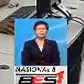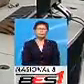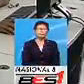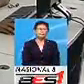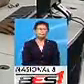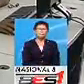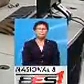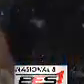internet